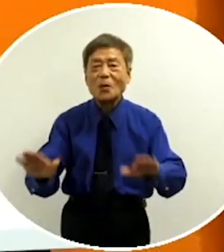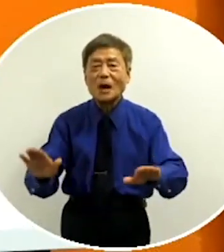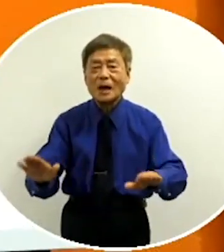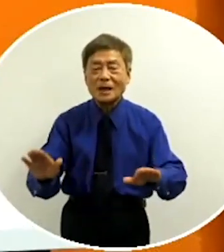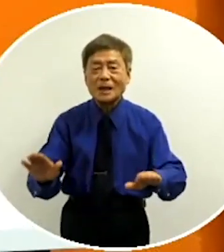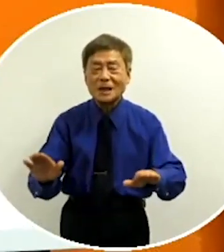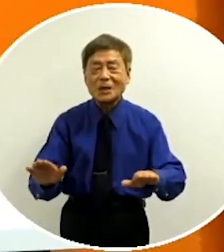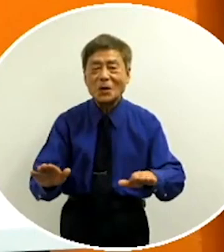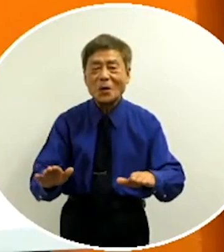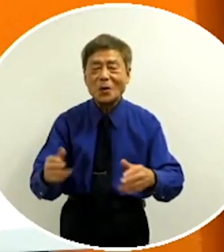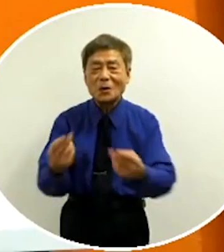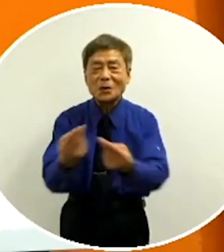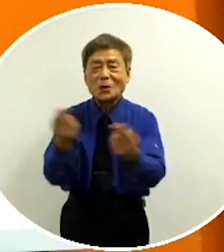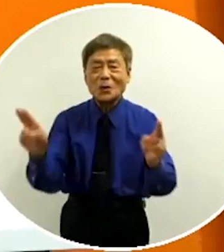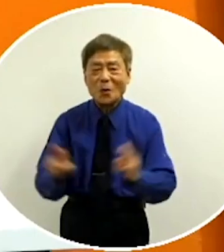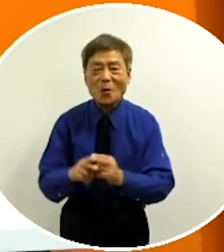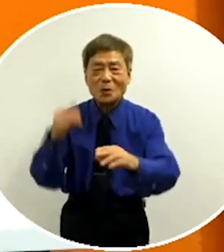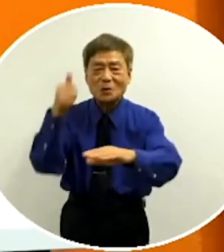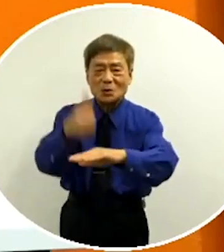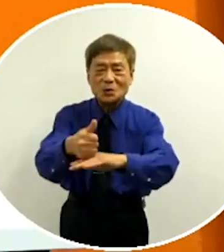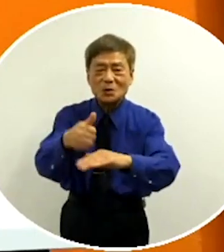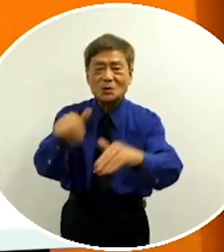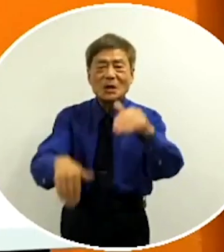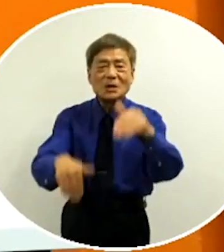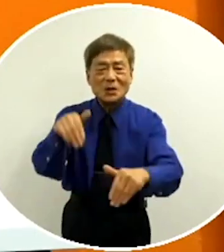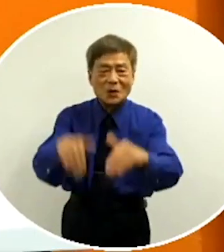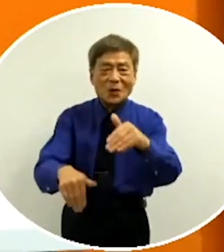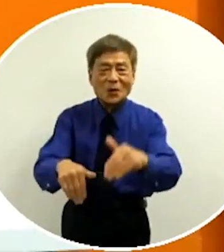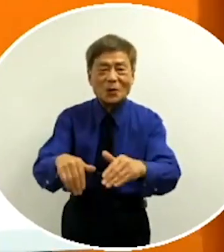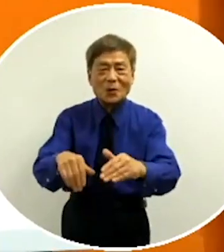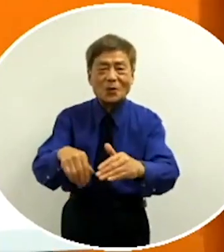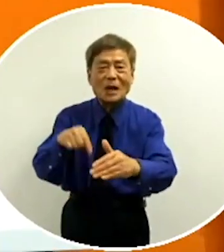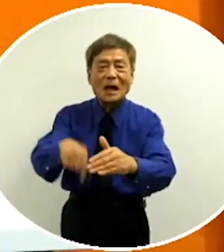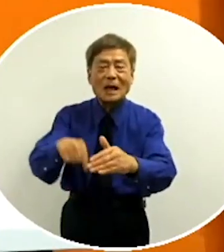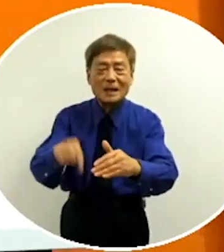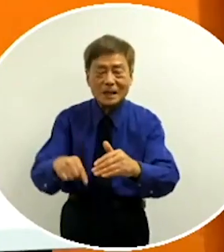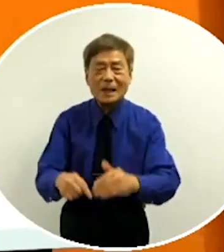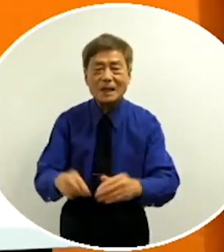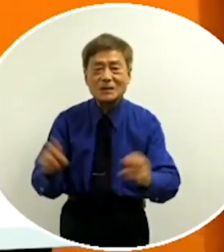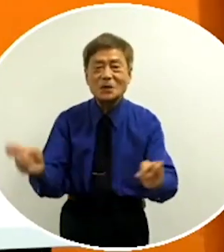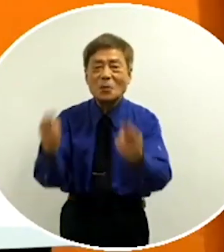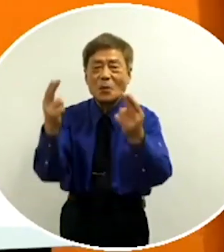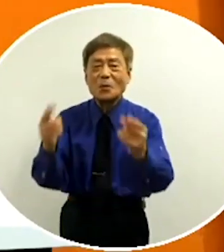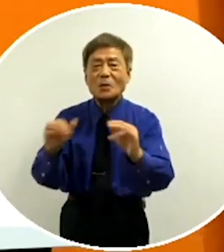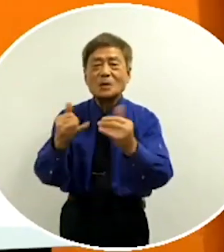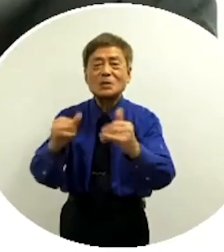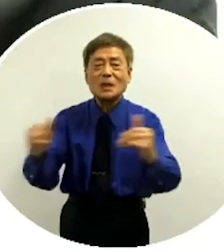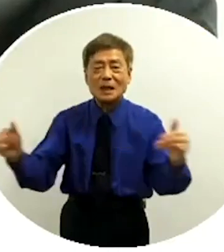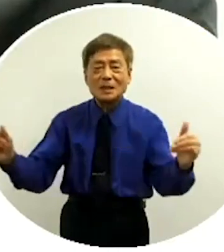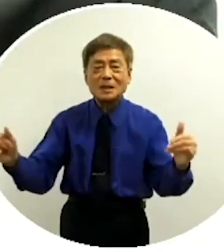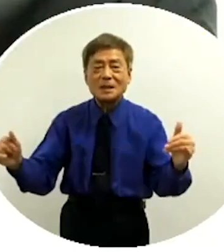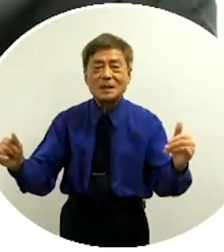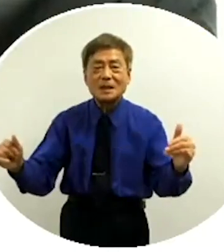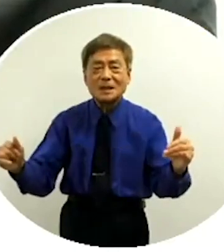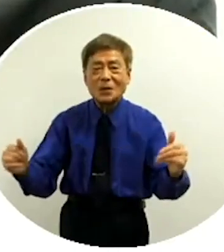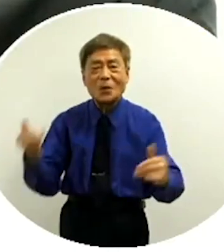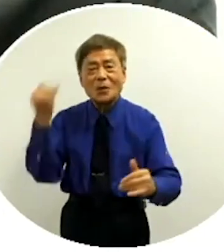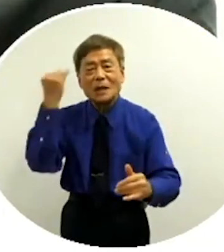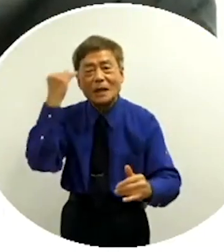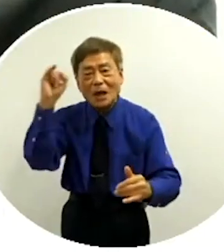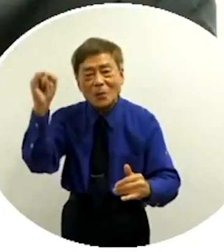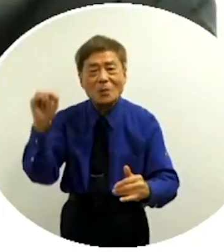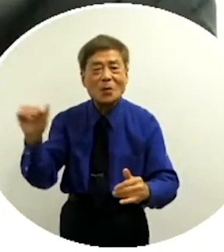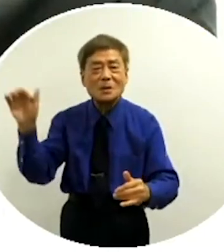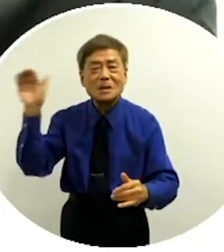でいわゆる専門技術を持った方々がいう指令の手弁当で集ってくださって本当に良い